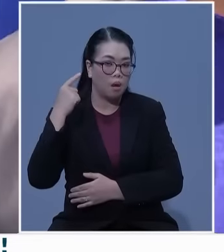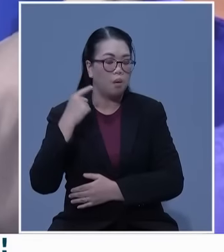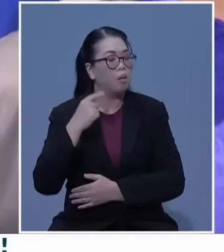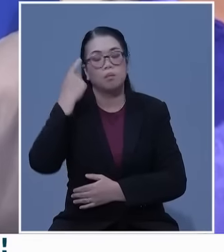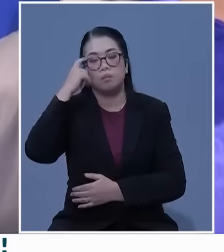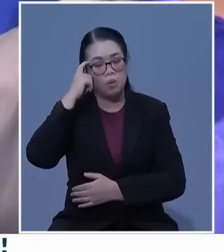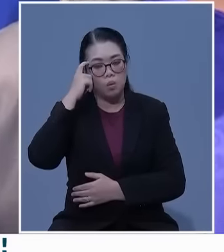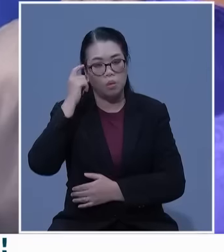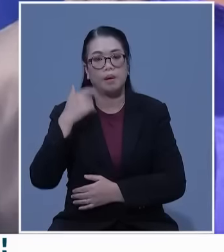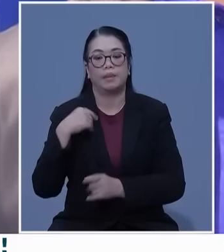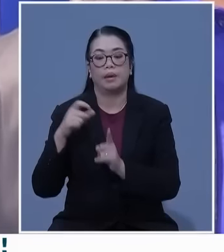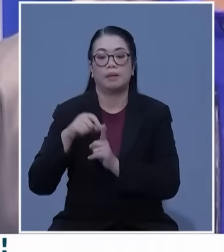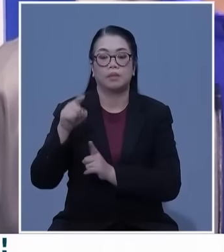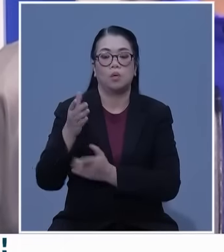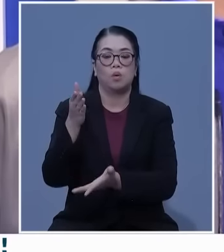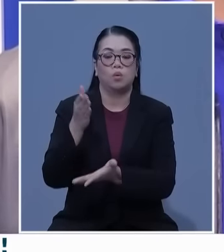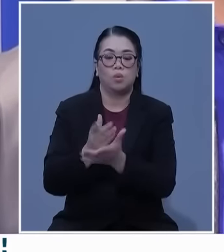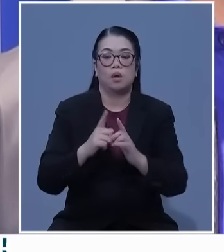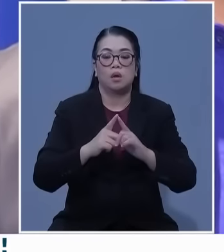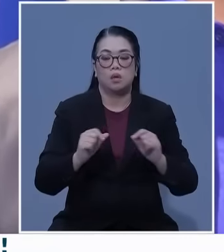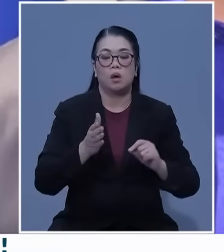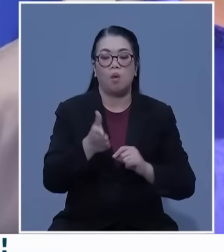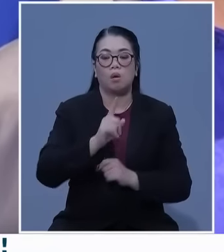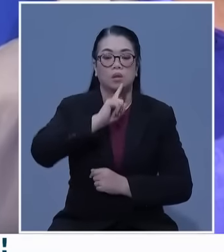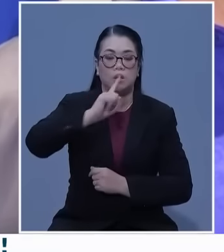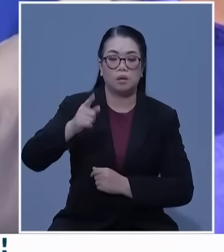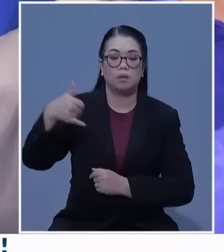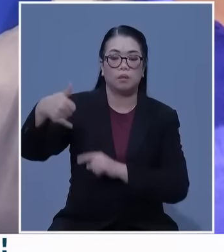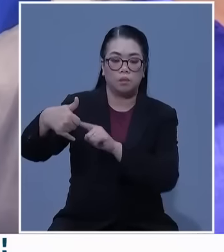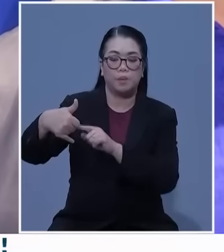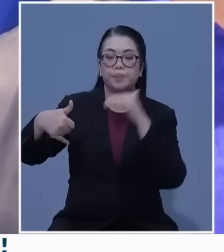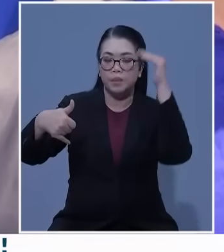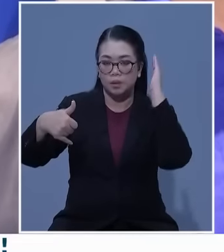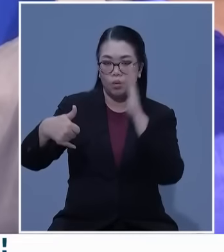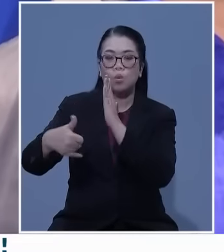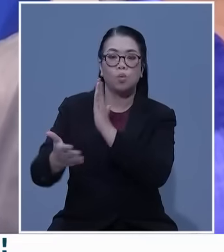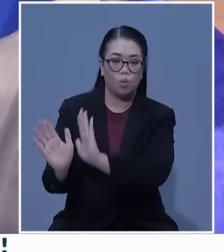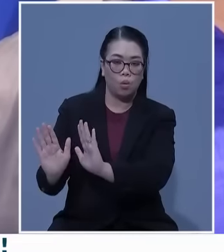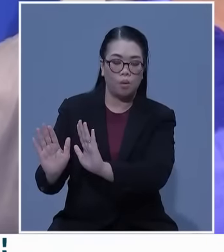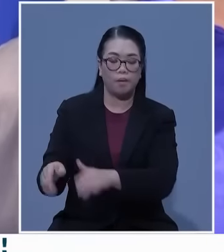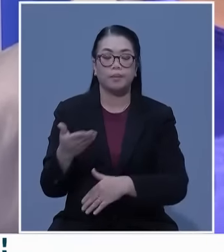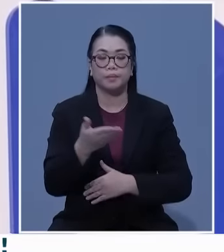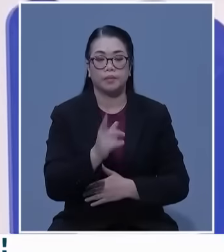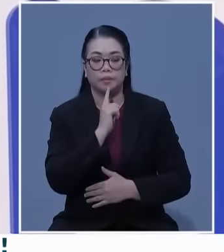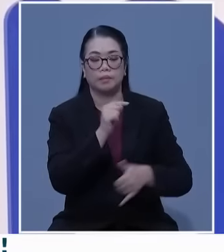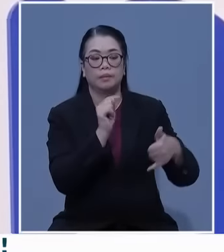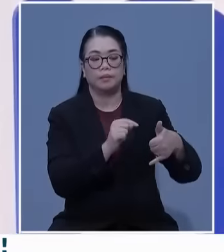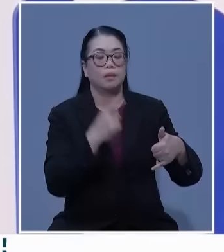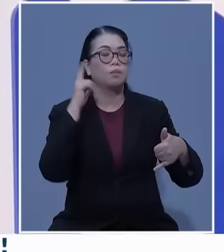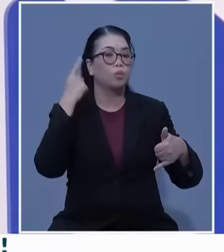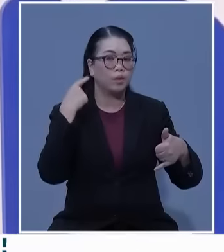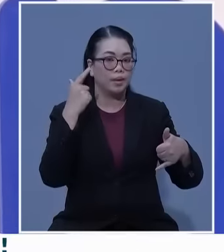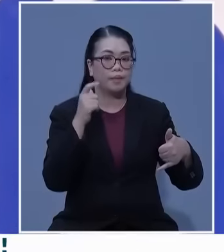นุสราจึงมีคำสั่งให้ยุติเรื่องในส่วนที่กล่าวหานายสีหเดชไว้ก่อนน่ะนะครับเรื่องนี้ทีมข่าวสอบถามไปยังคุณ